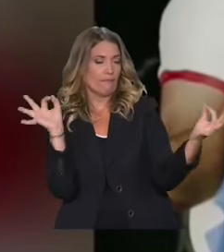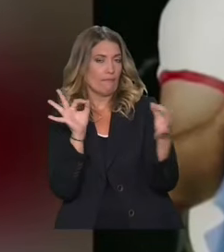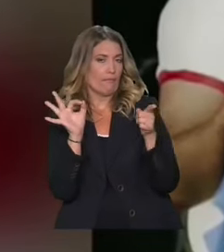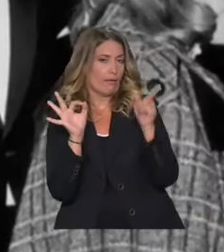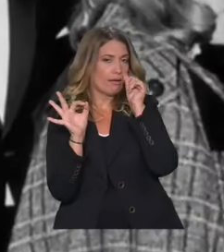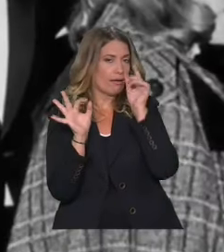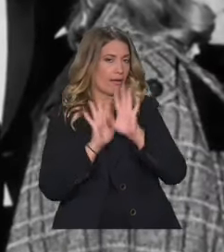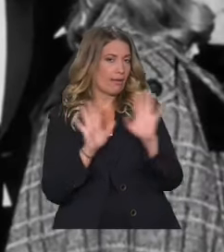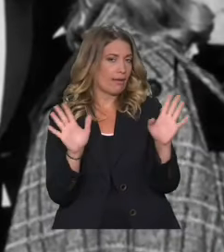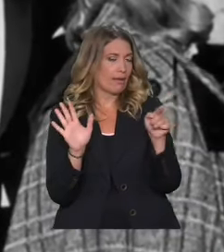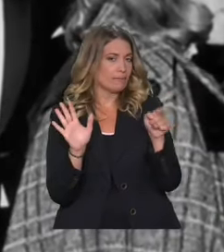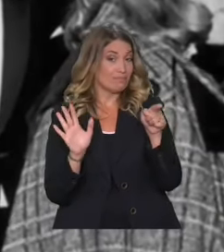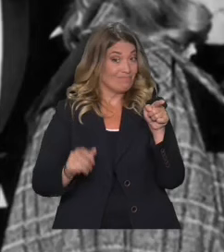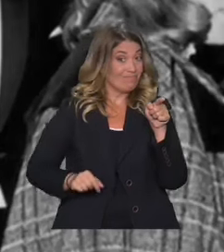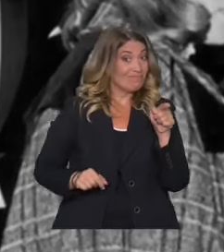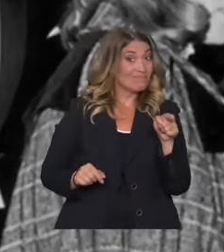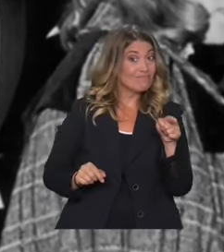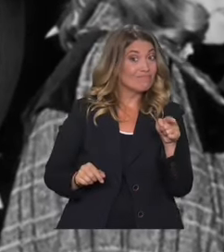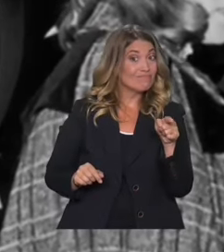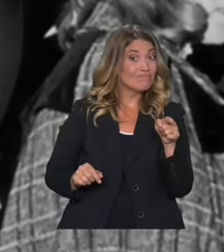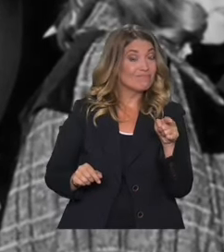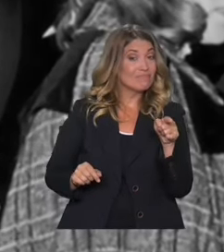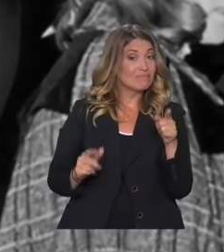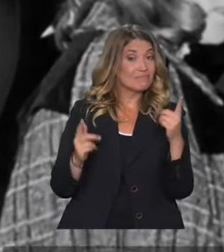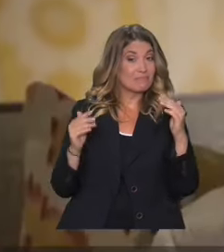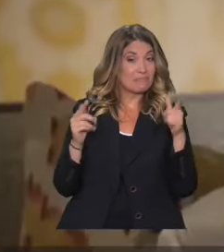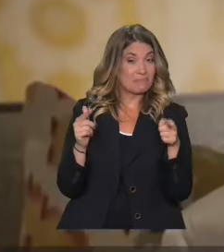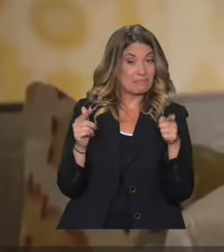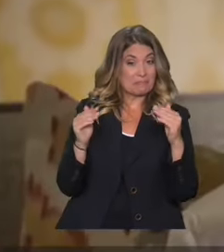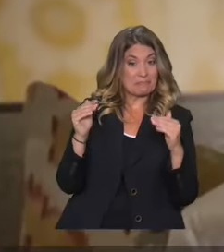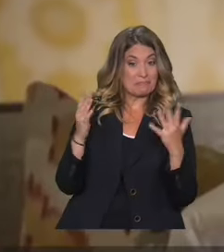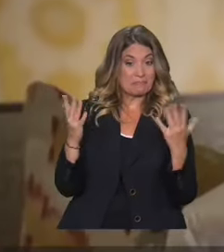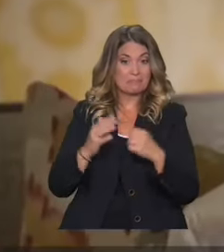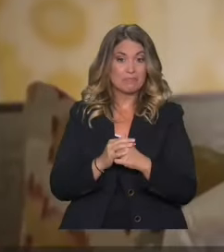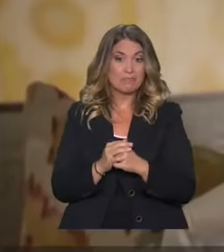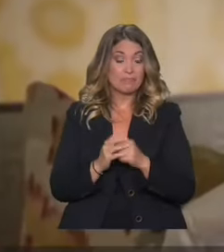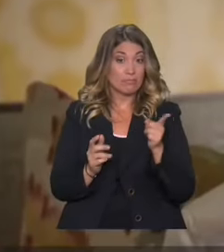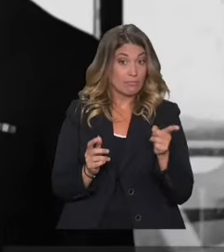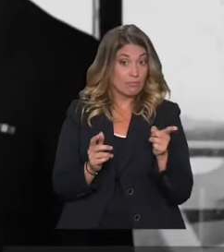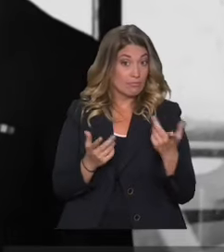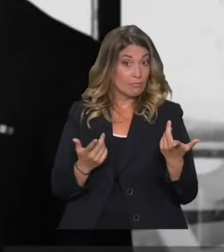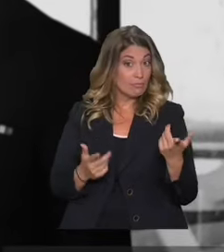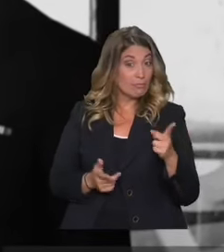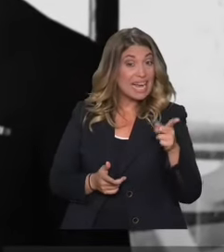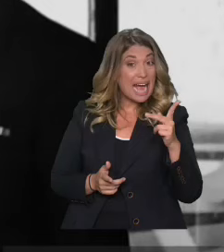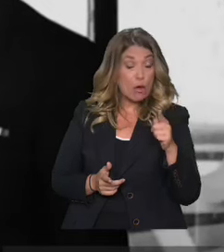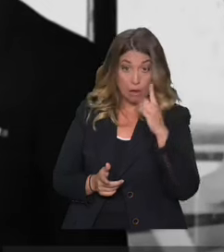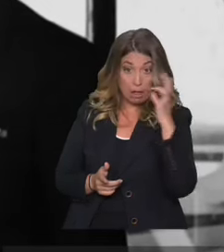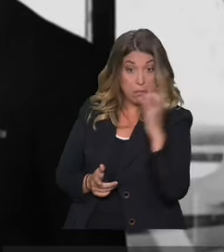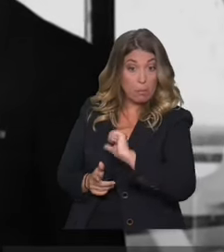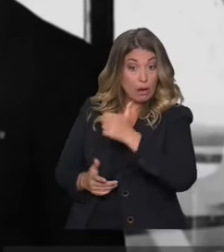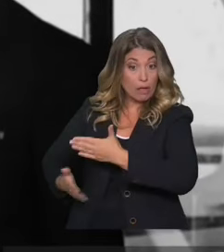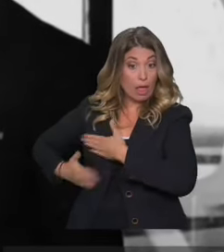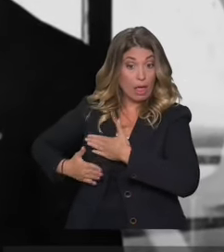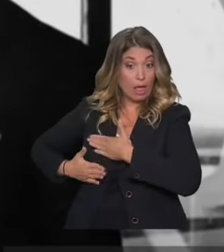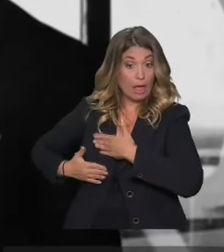που ξέρουν, ο οποίος όμως διήρκησε μόνο λίγους μήνες. I think she was a first love for Charles. He was only 23,